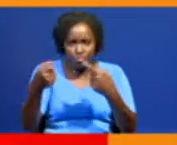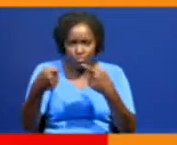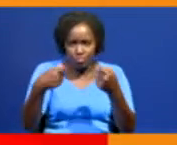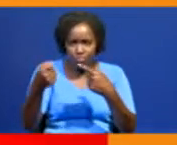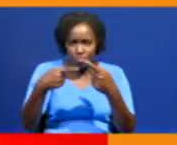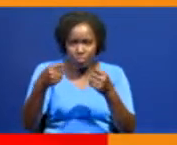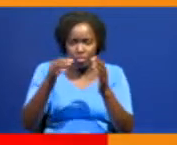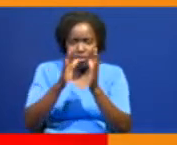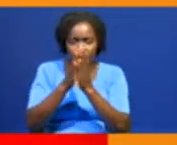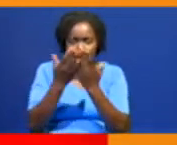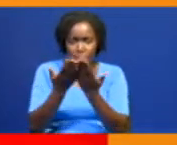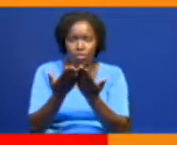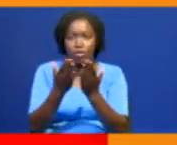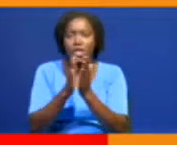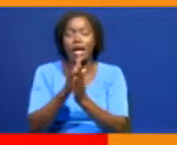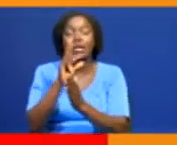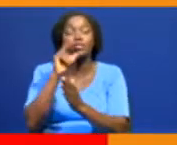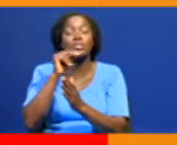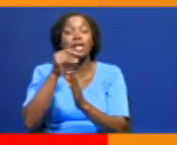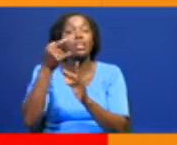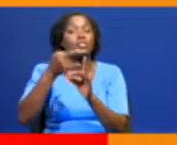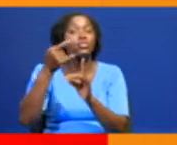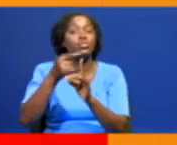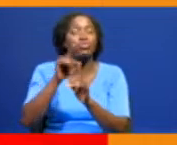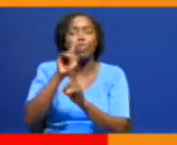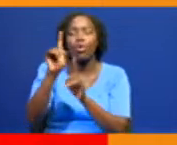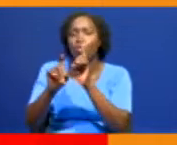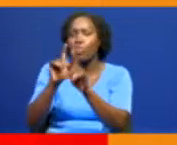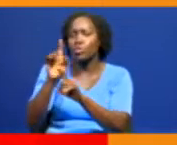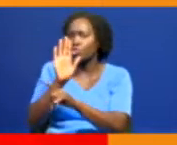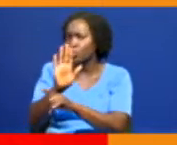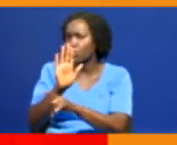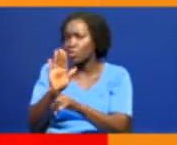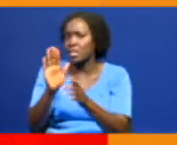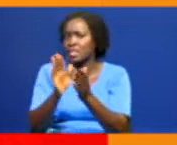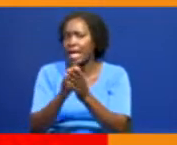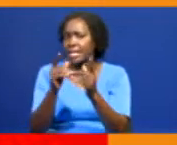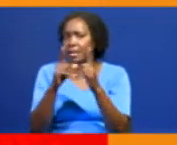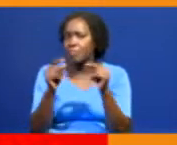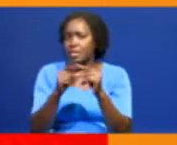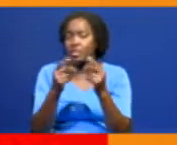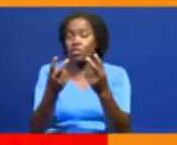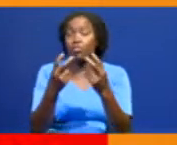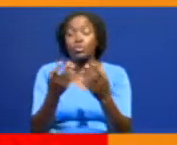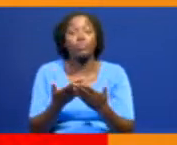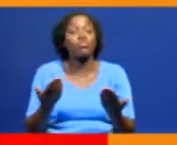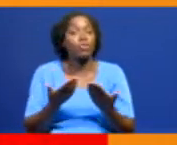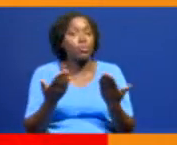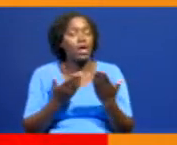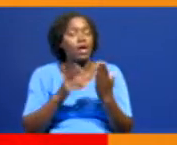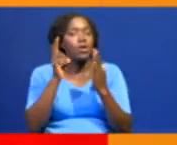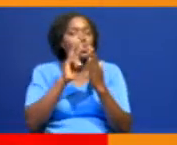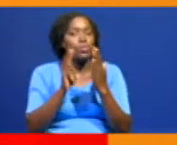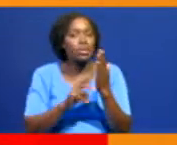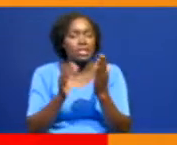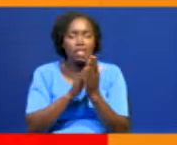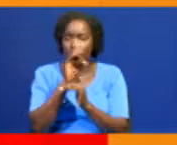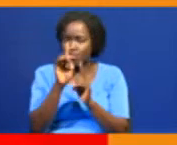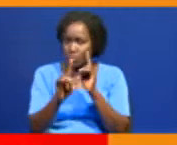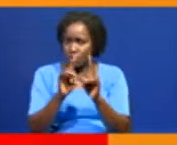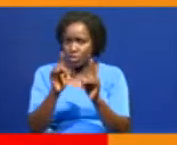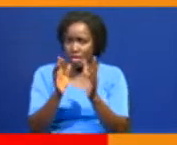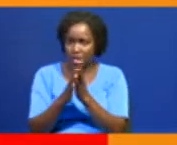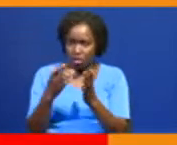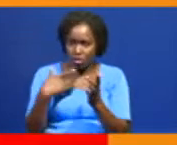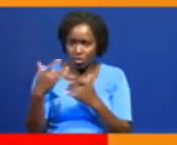Twitter na YouTube, tuachie ujumbe ama maswali, na pia kumbuka kutuambia tunatizama ukiwa upande gani, na tutakuwa tunasoma baadhi ya maswali yenu na pia